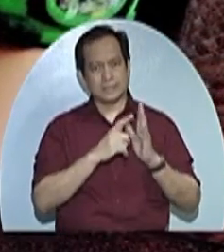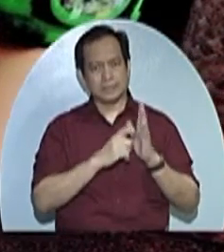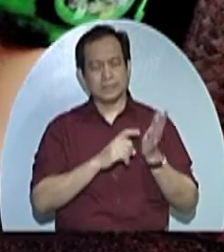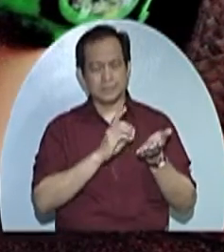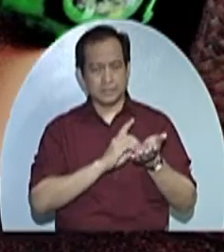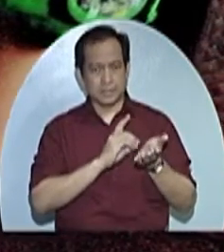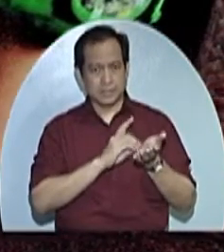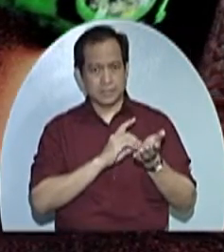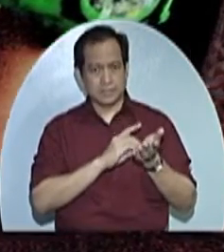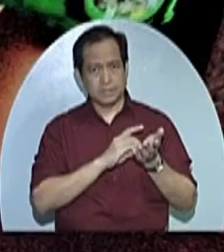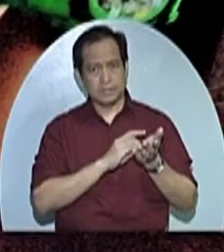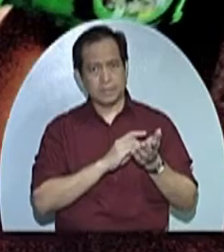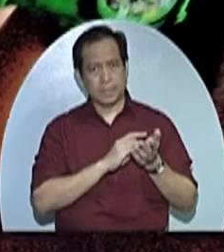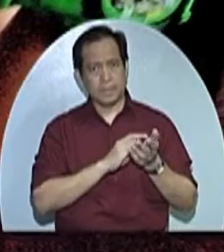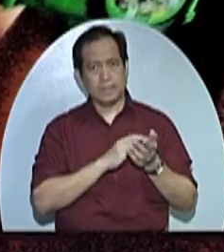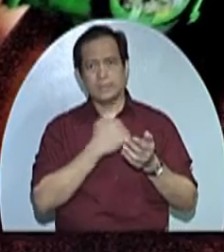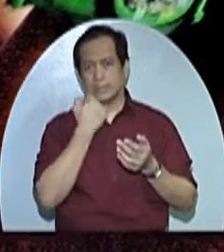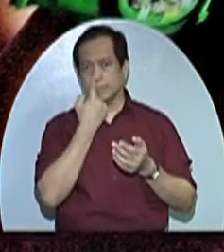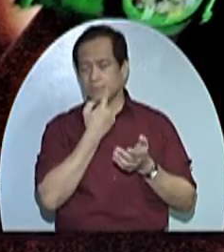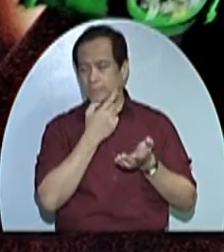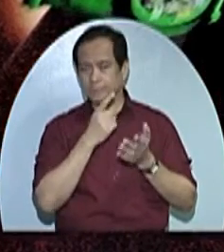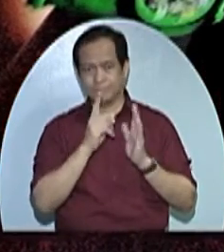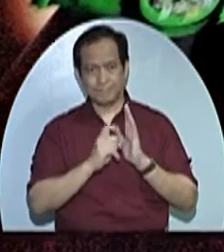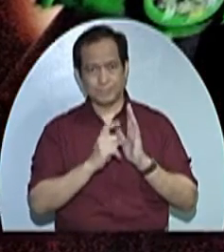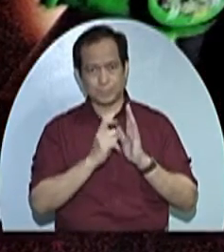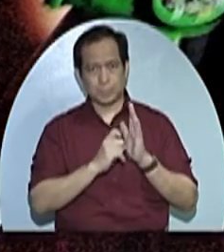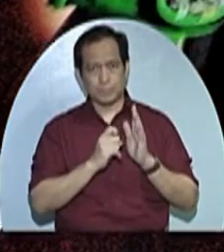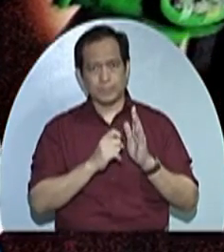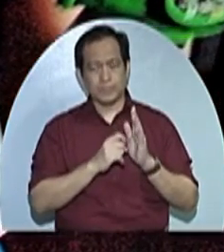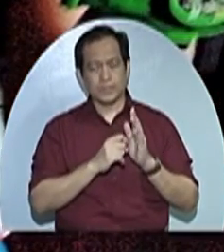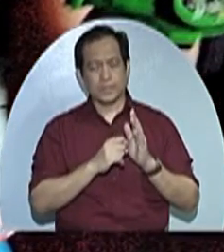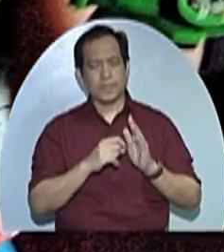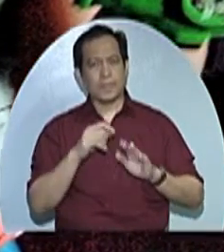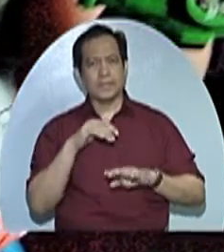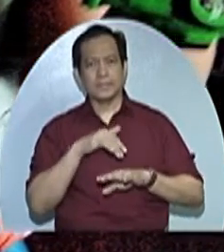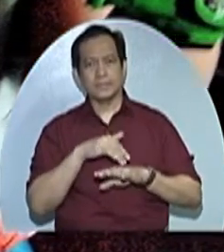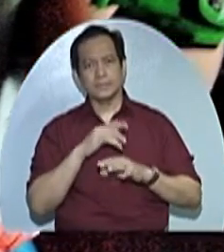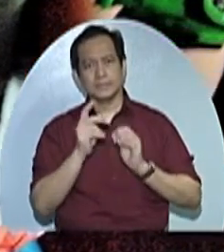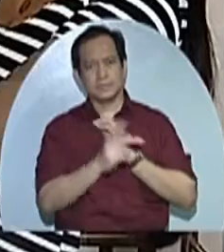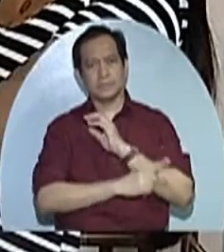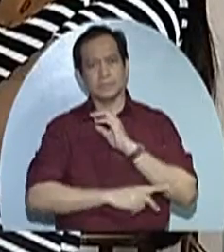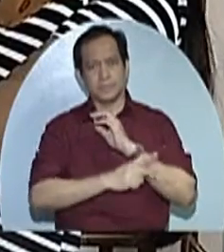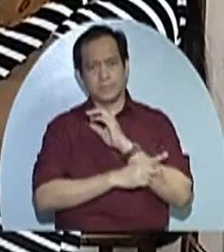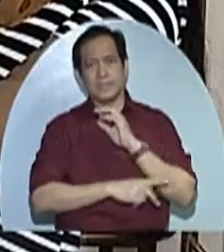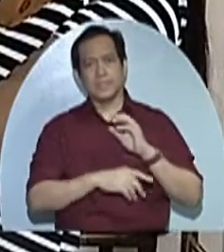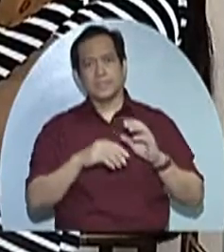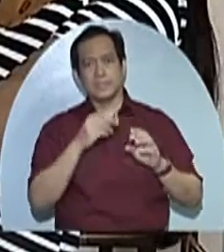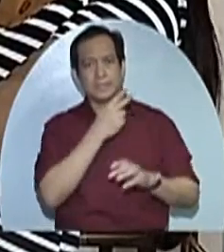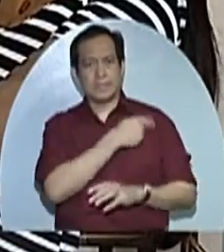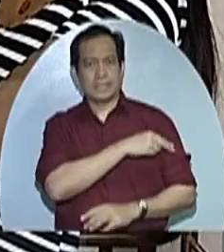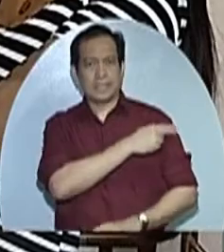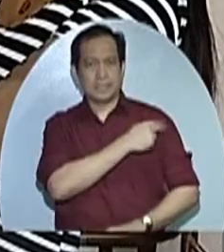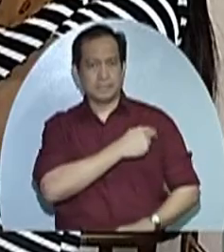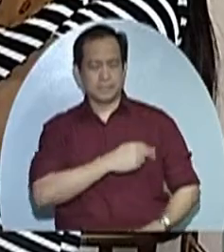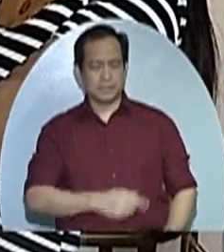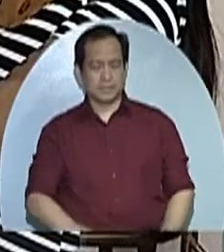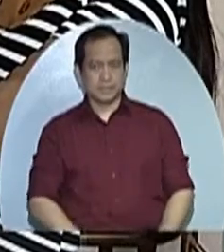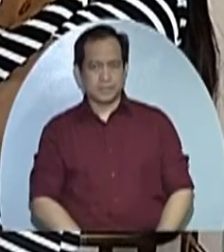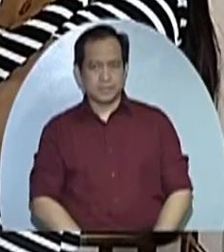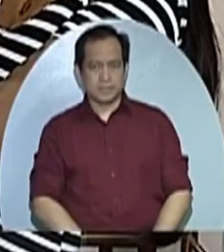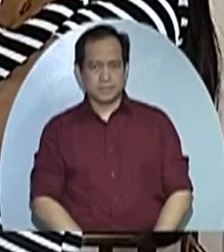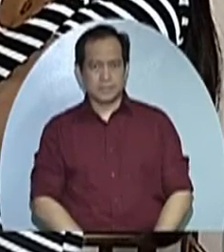pina-check up po namin doon. Saan, sino nag-check up? Sa ano po, sa probinsya lang po doon sa hospital sa